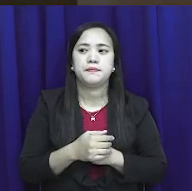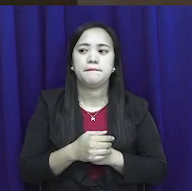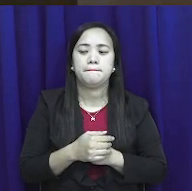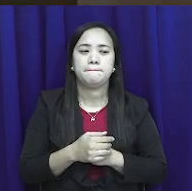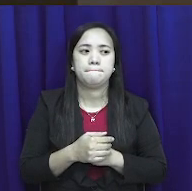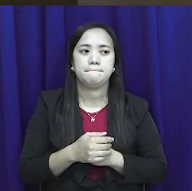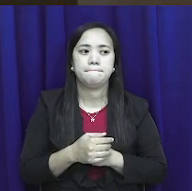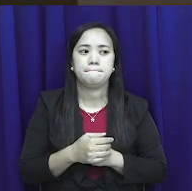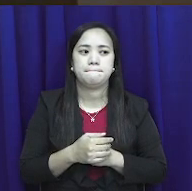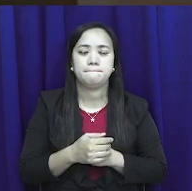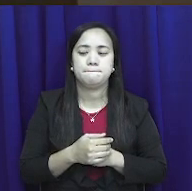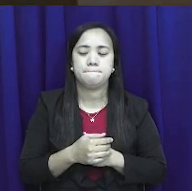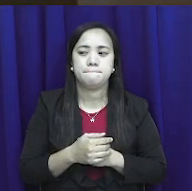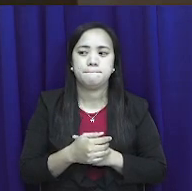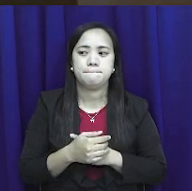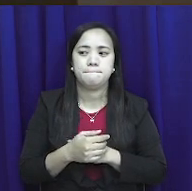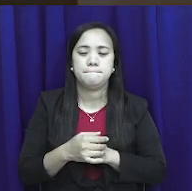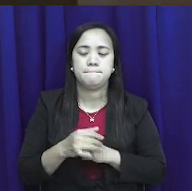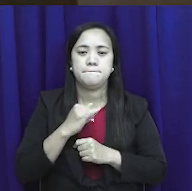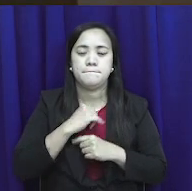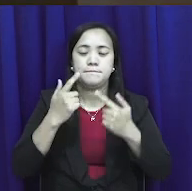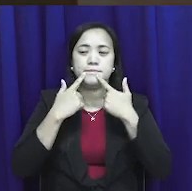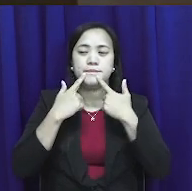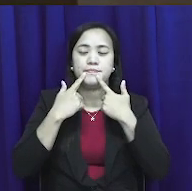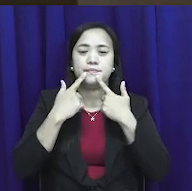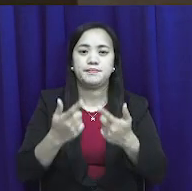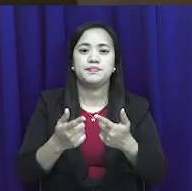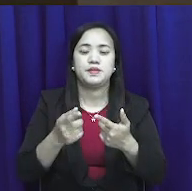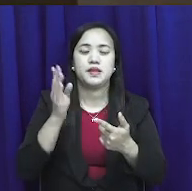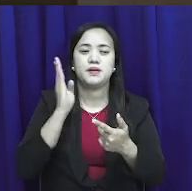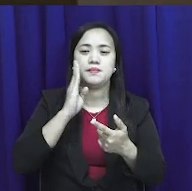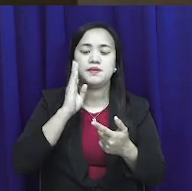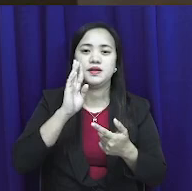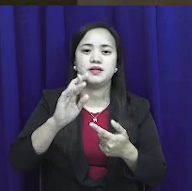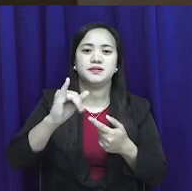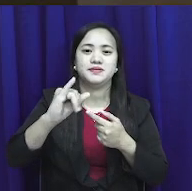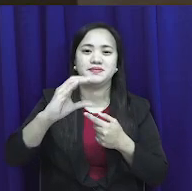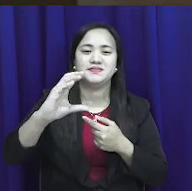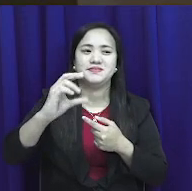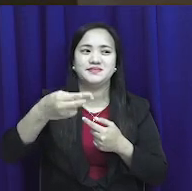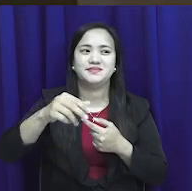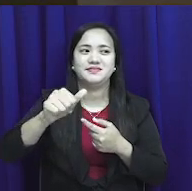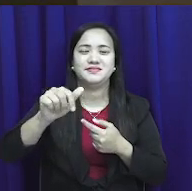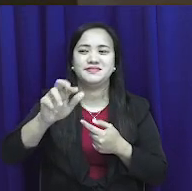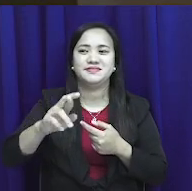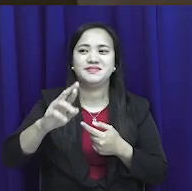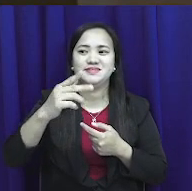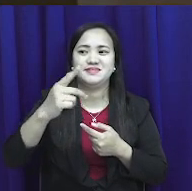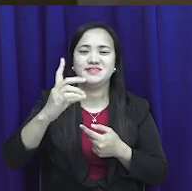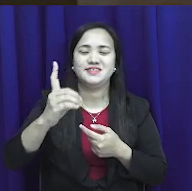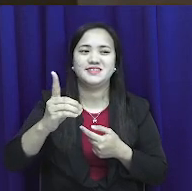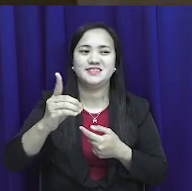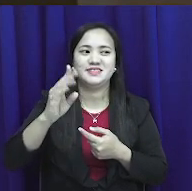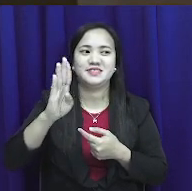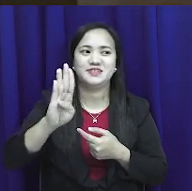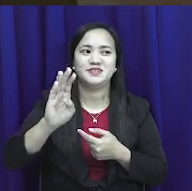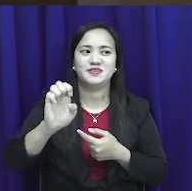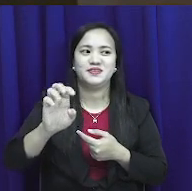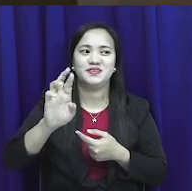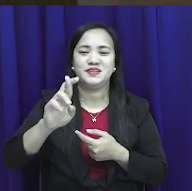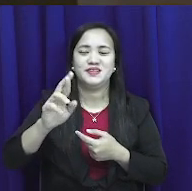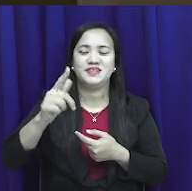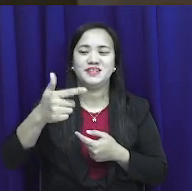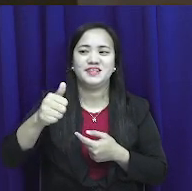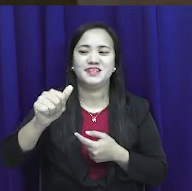bago tayo mag-end nakalimutan kong batiin si sir Richard bergancia pa- I Cream naman diyan nasa Ramos